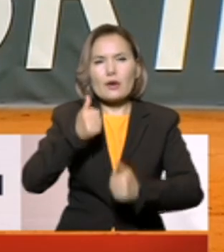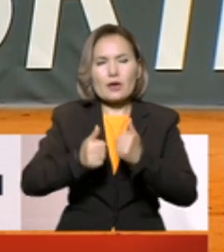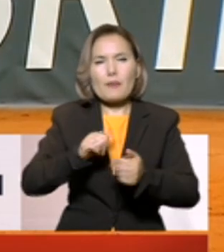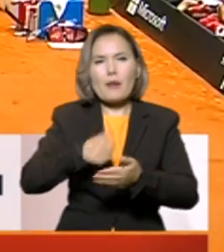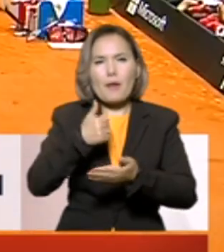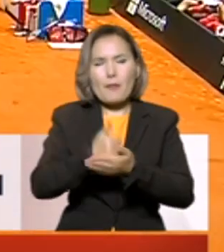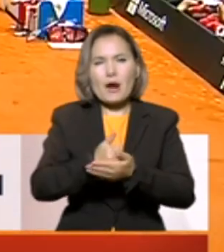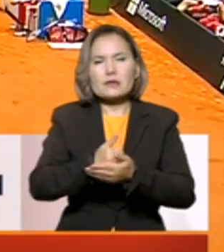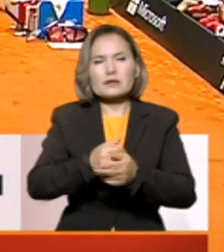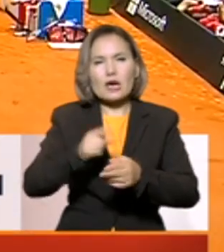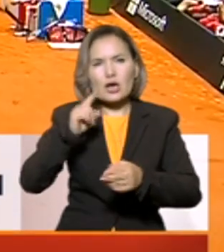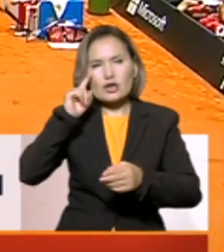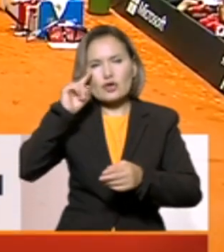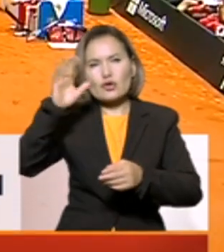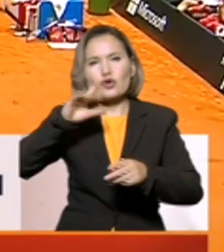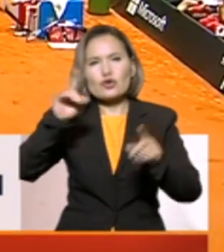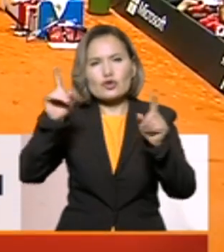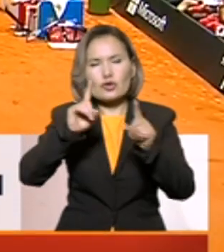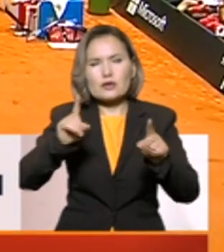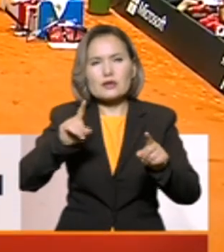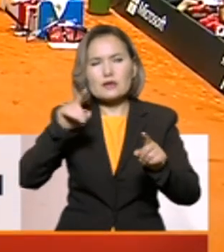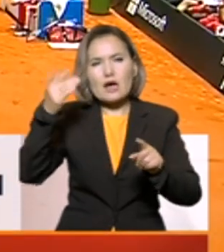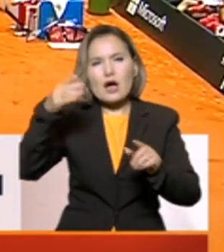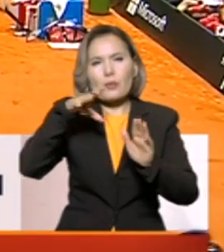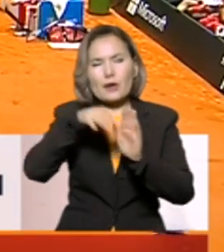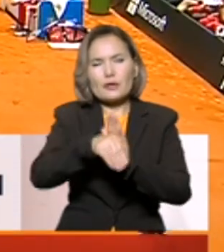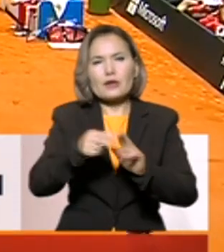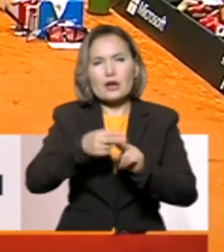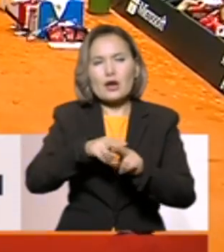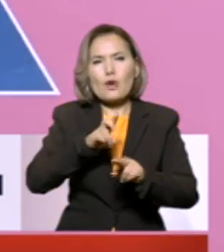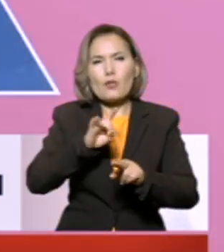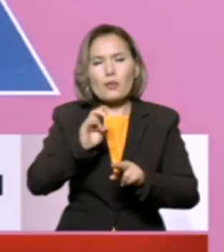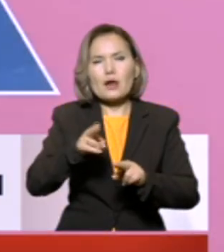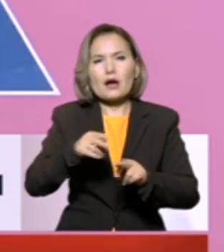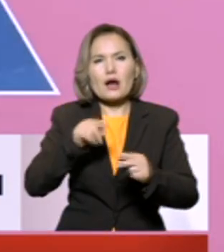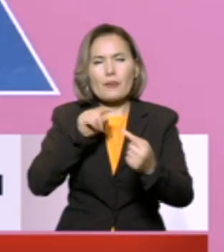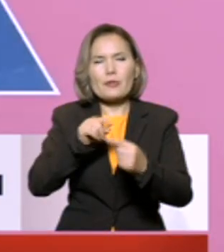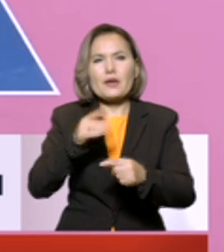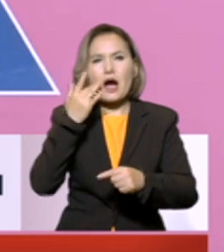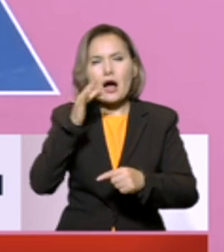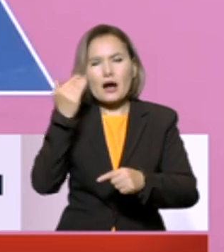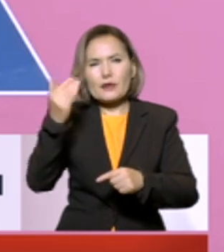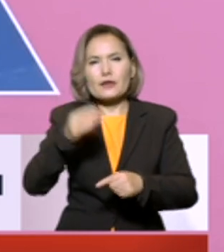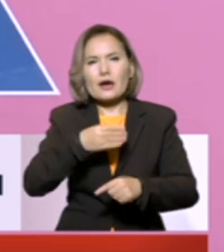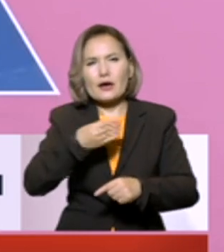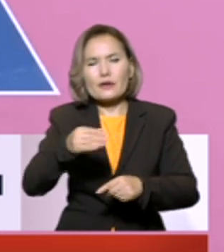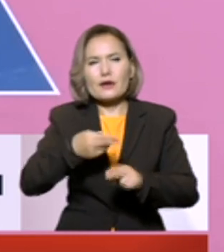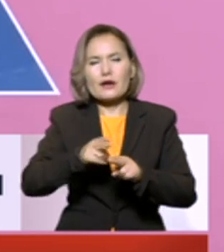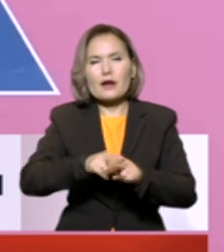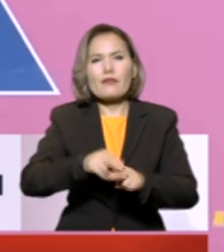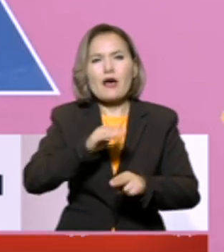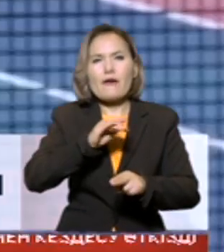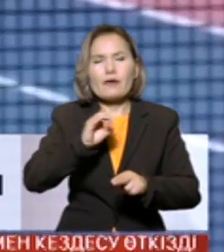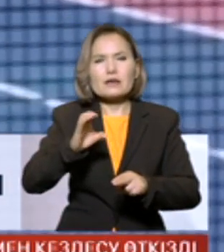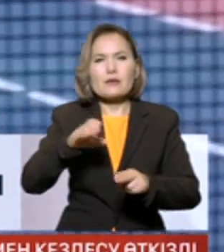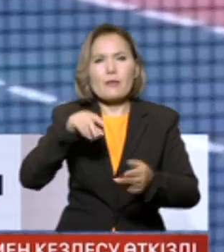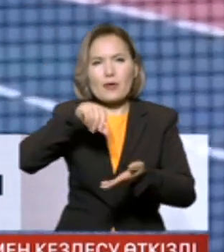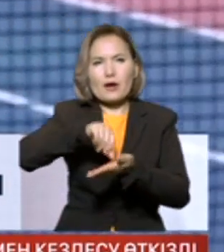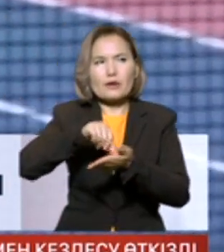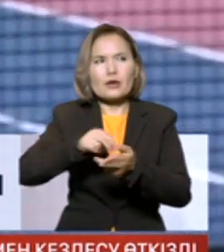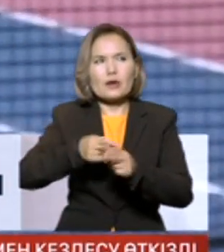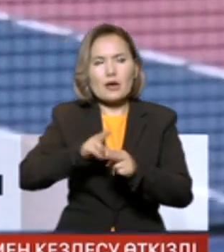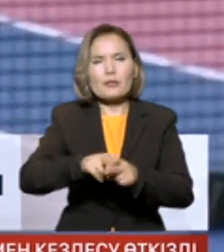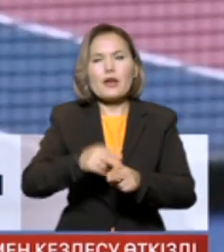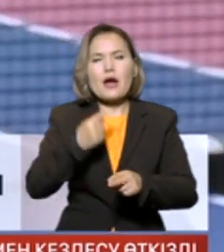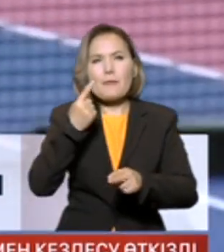басты жұлдыздарының қатарына енді. Александр Бубликтің де қарсыласы анықталды. Ол ақш теннисшісі Тайлер Фрицпен бақталасады. Ол да